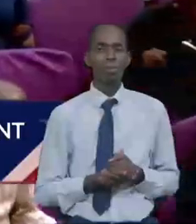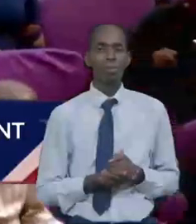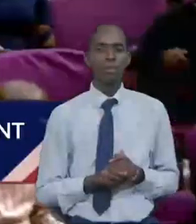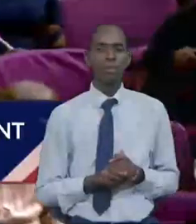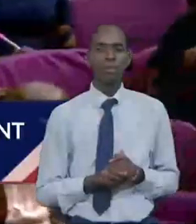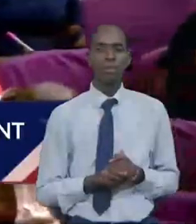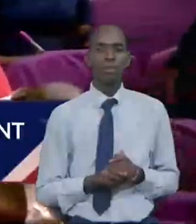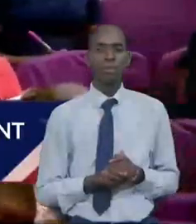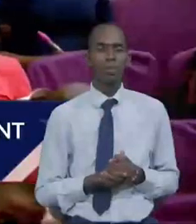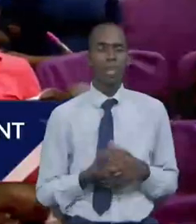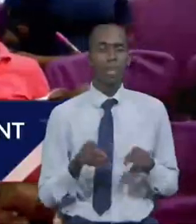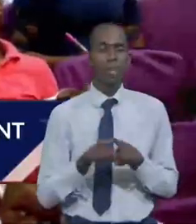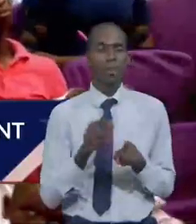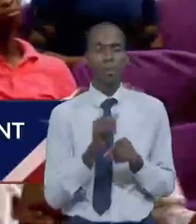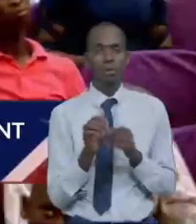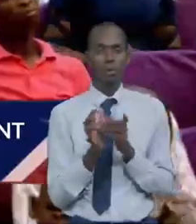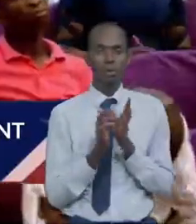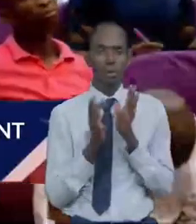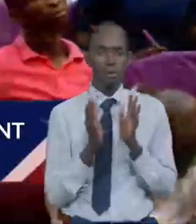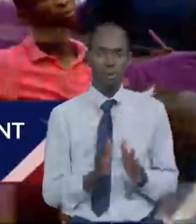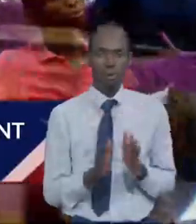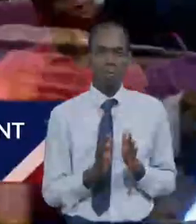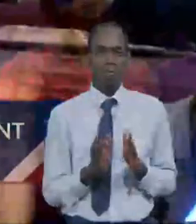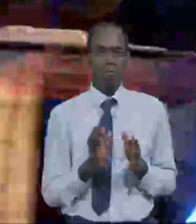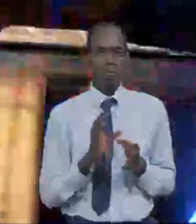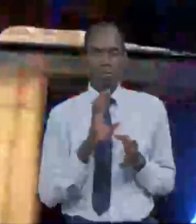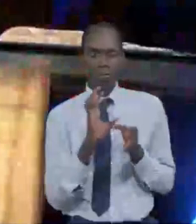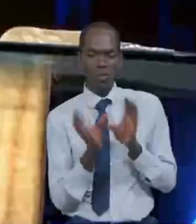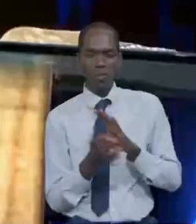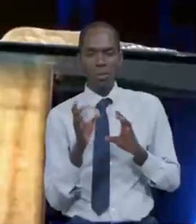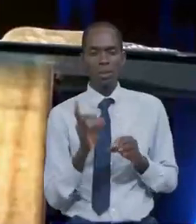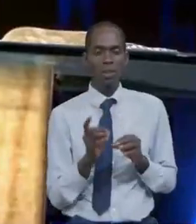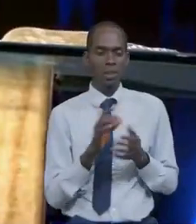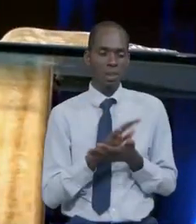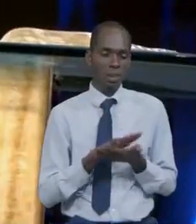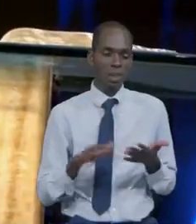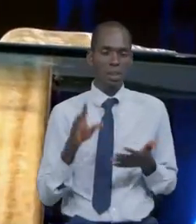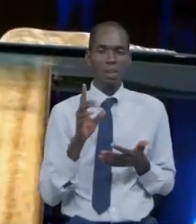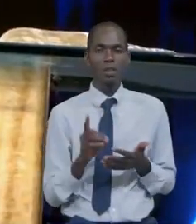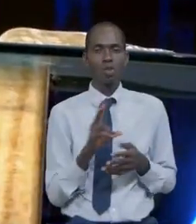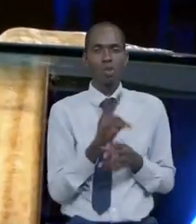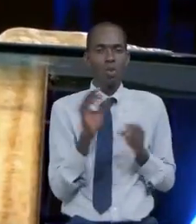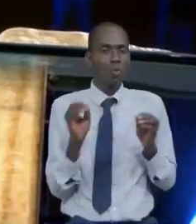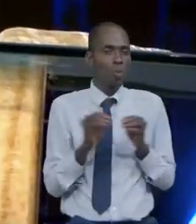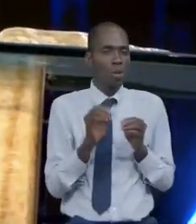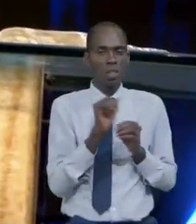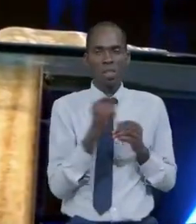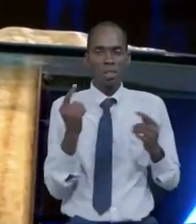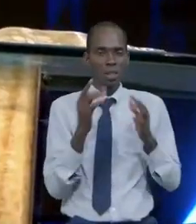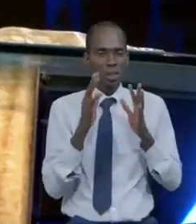En tant que chrétien, converti, purifié, il n'y a plus pécheur, mais un saint.